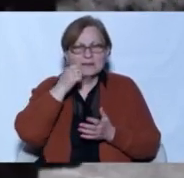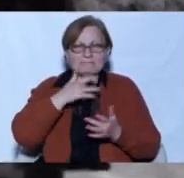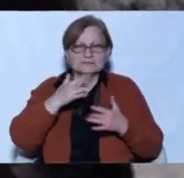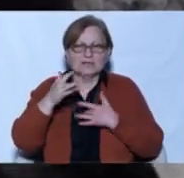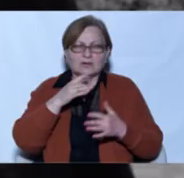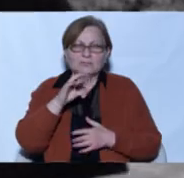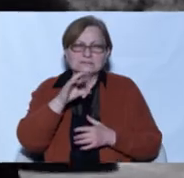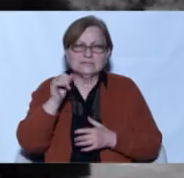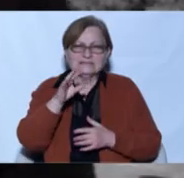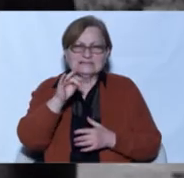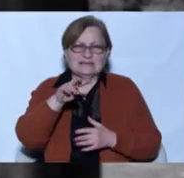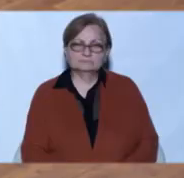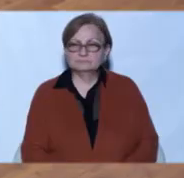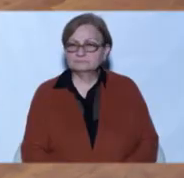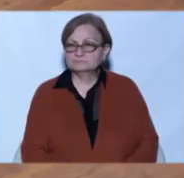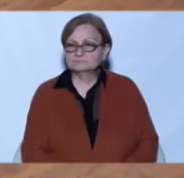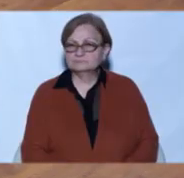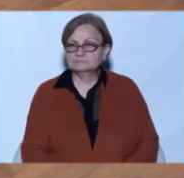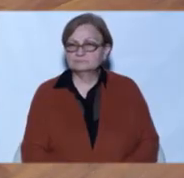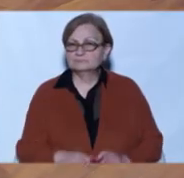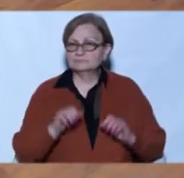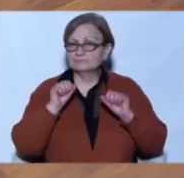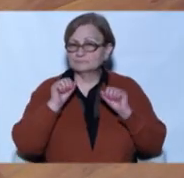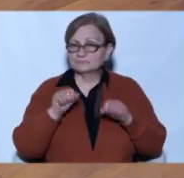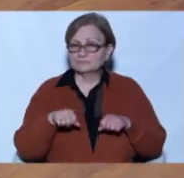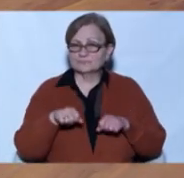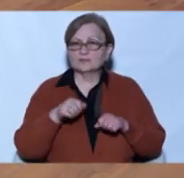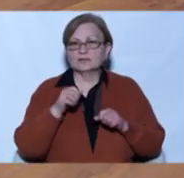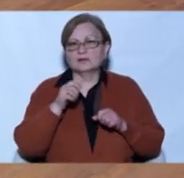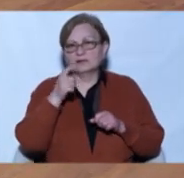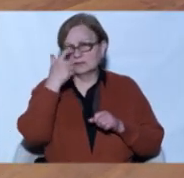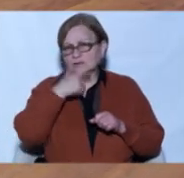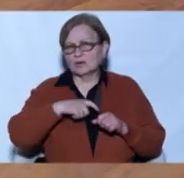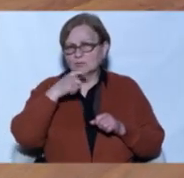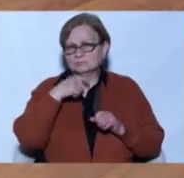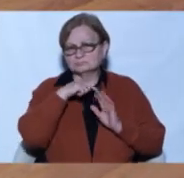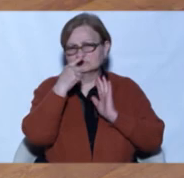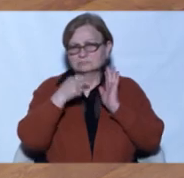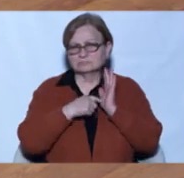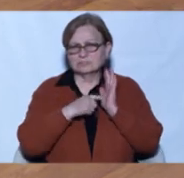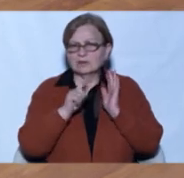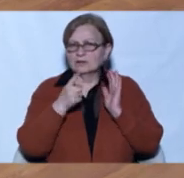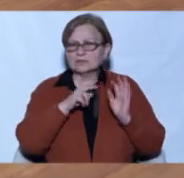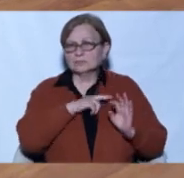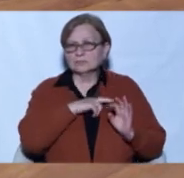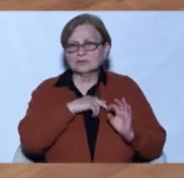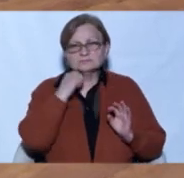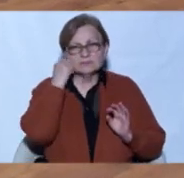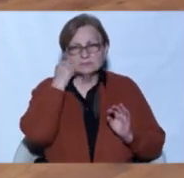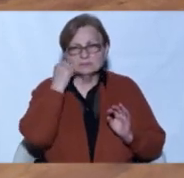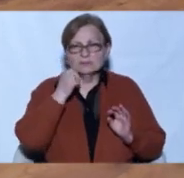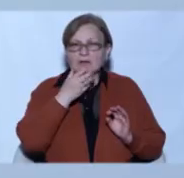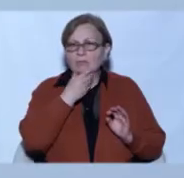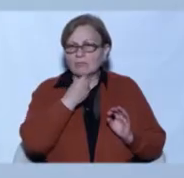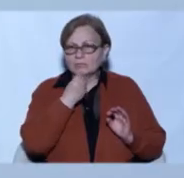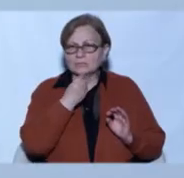როგორ ითამაშა ბებიას როლი. შეიძლება გიკითხავს საკუთარი თავისთვის, რატომ მიყვარს ბებია, რატომ მიყვარს